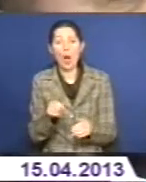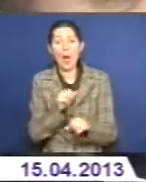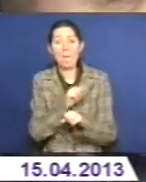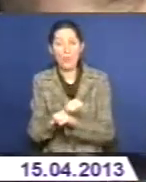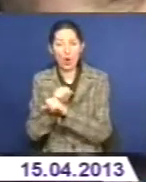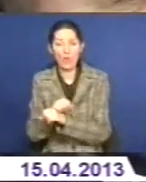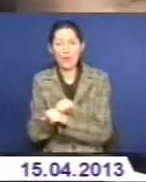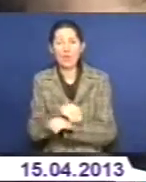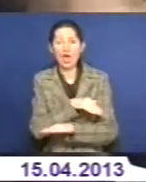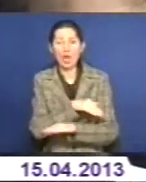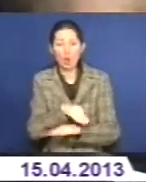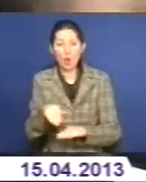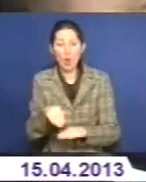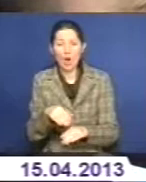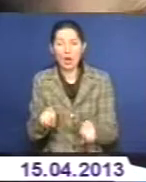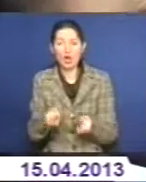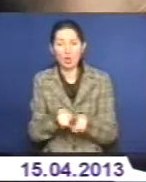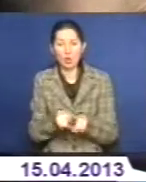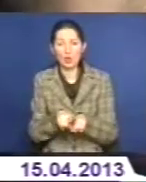на тротуарах, теж